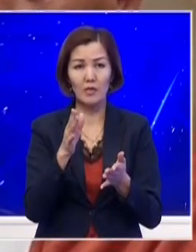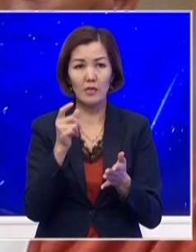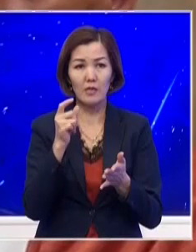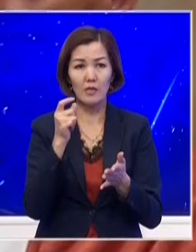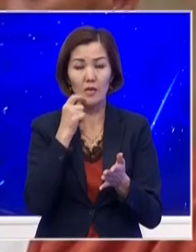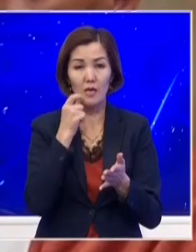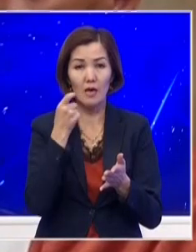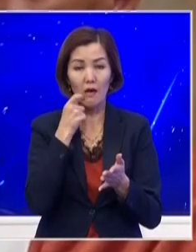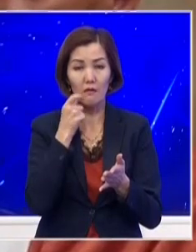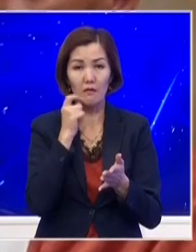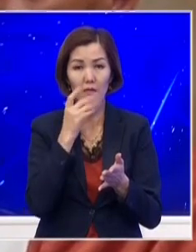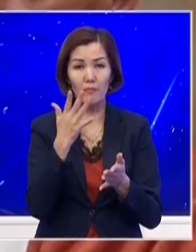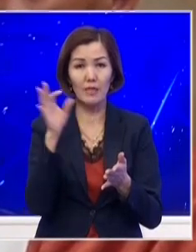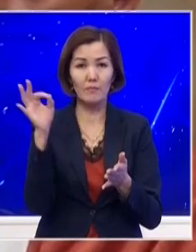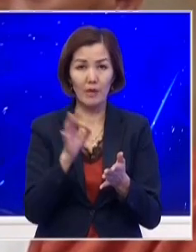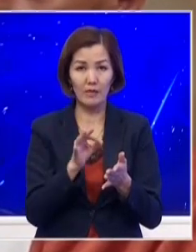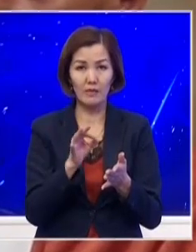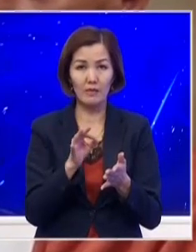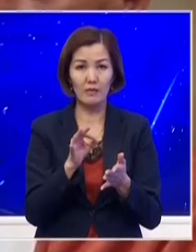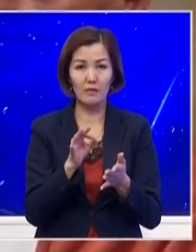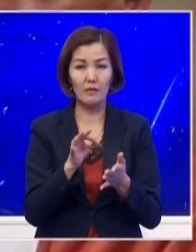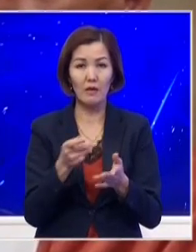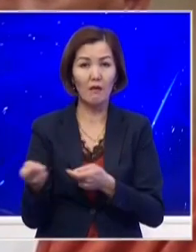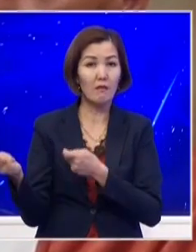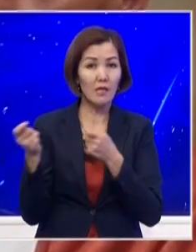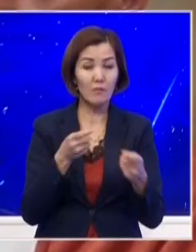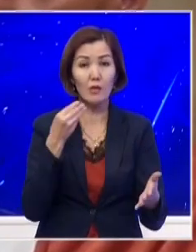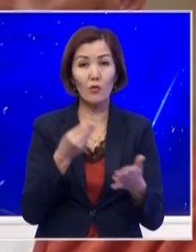5%. Тасымалдауды айтсақ. Себебі тасымалдау қымбаттайды.